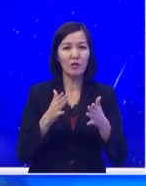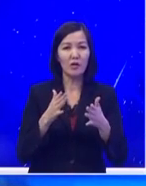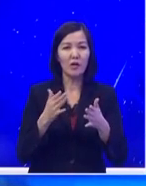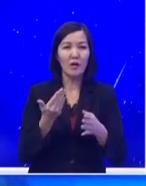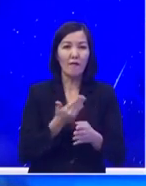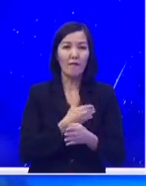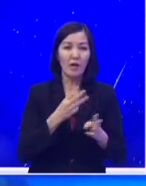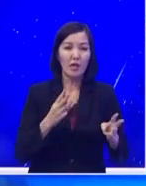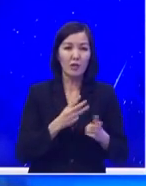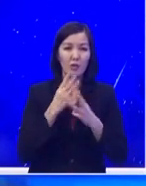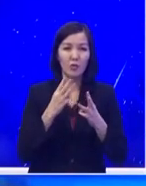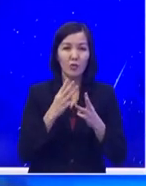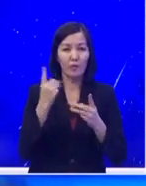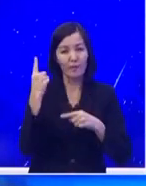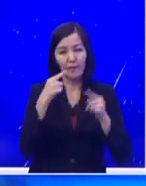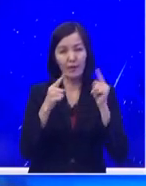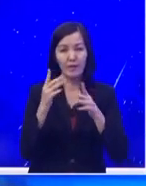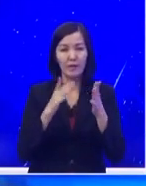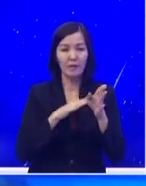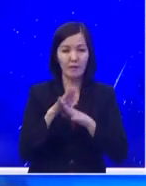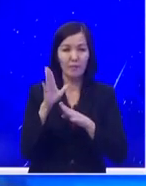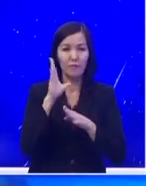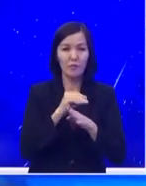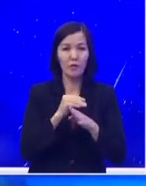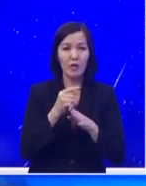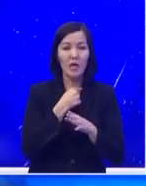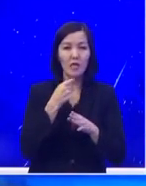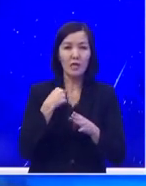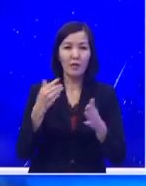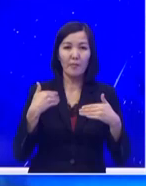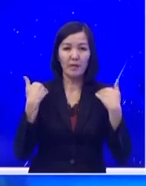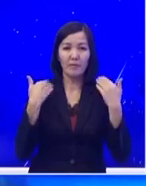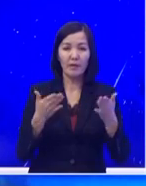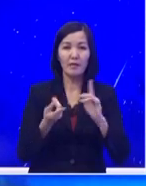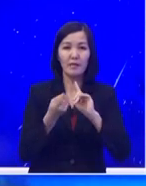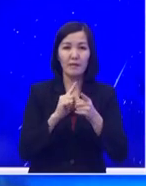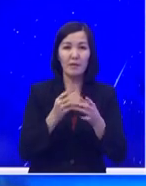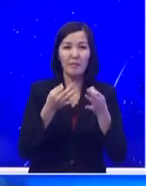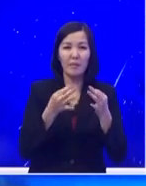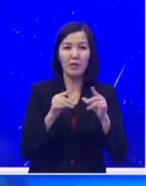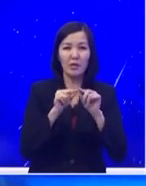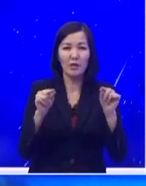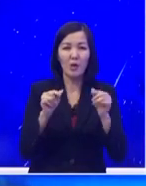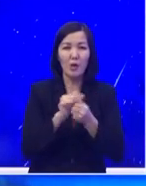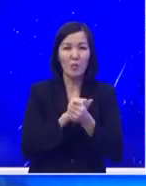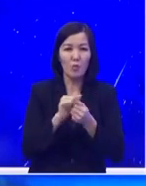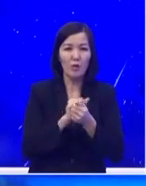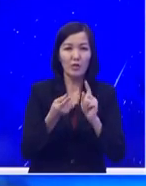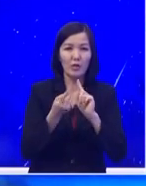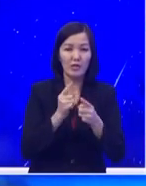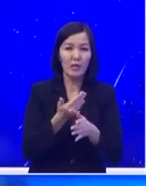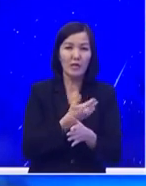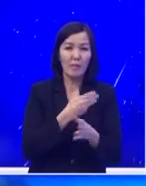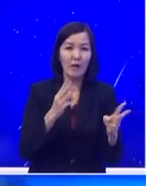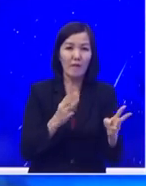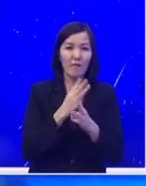волонтера Никиты Шведина воплотится в жизнь. Талдыкурганец предлагает предпринимателям заменить привычный целлофан на бумажную тару. Добровольцы